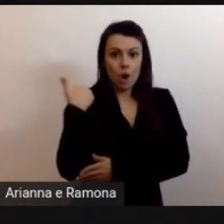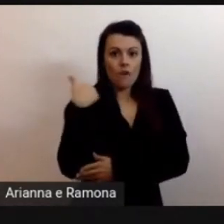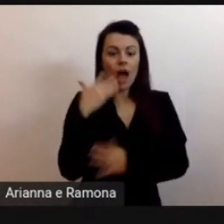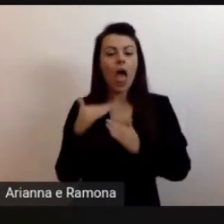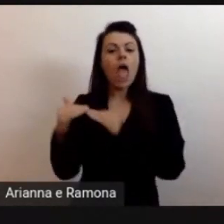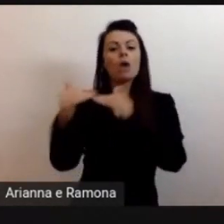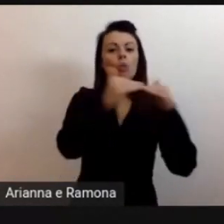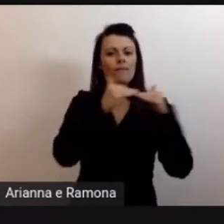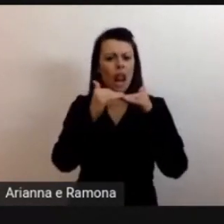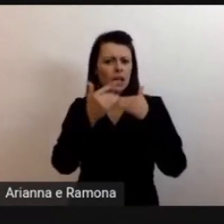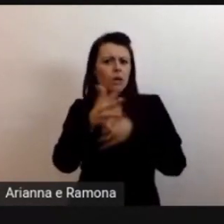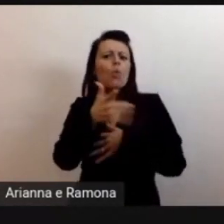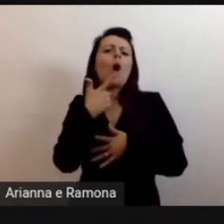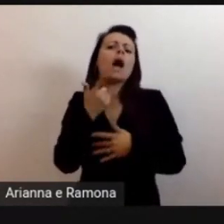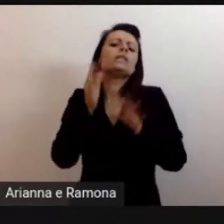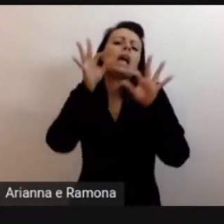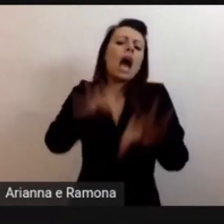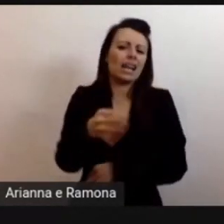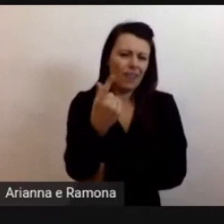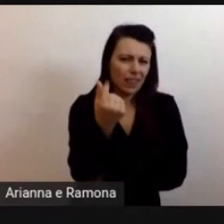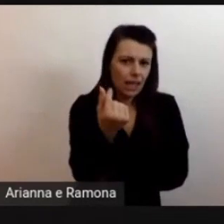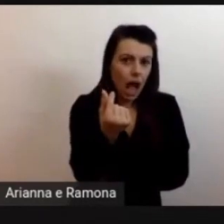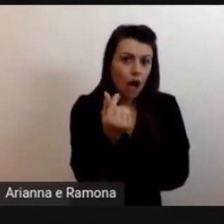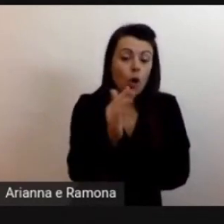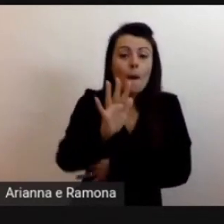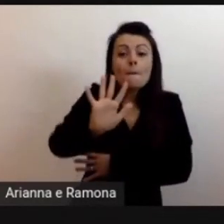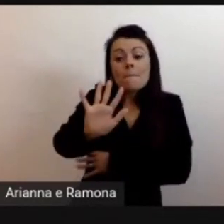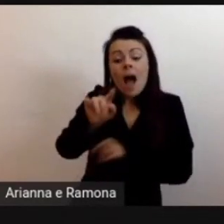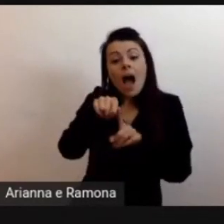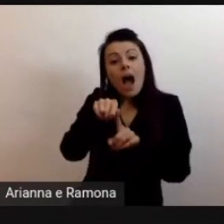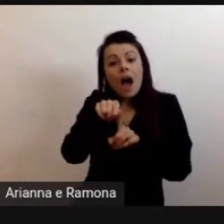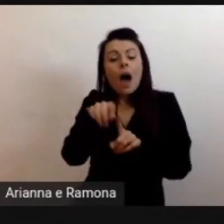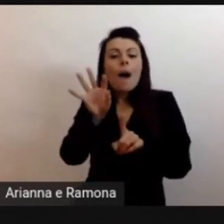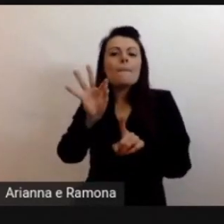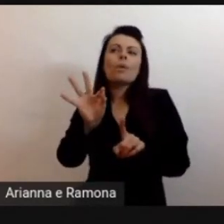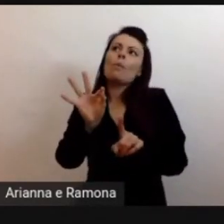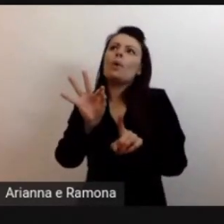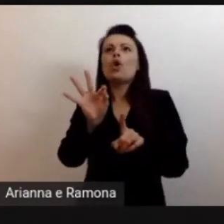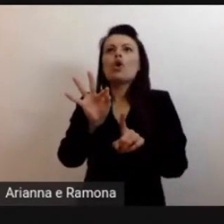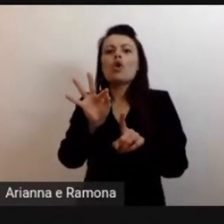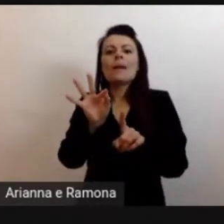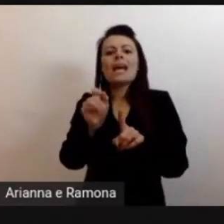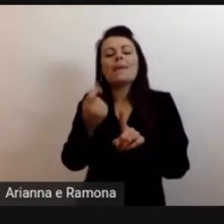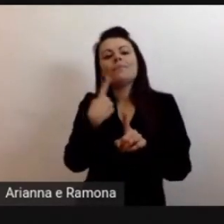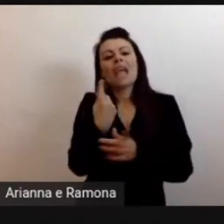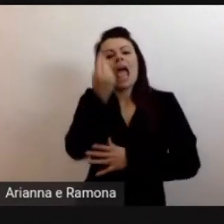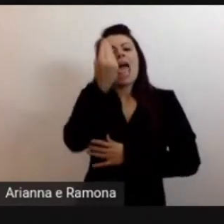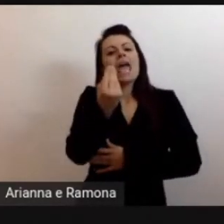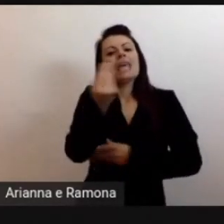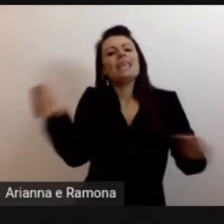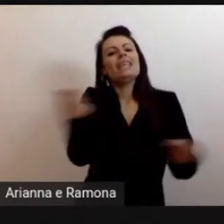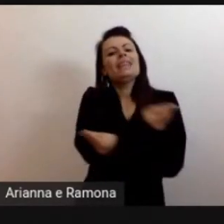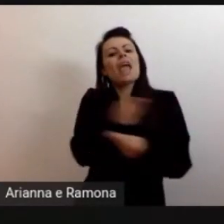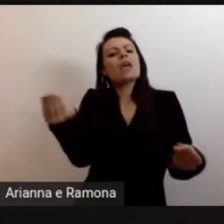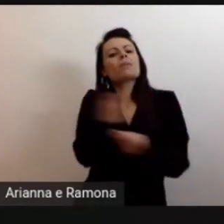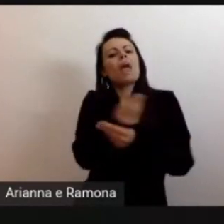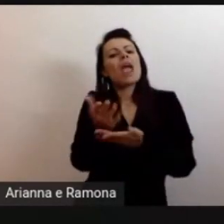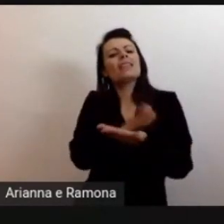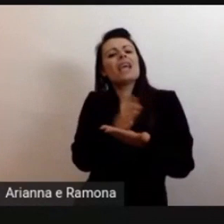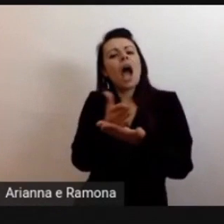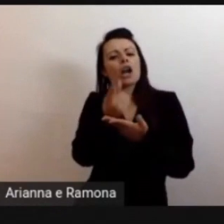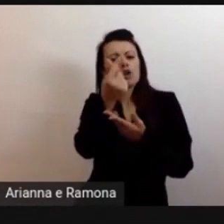molto vicini al denaro però mancava ancora la funzione più importante quello di inter miliari della camera si ma che i